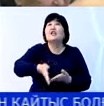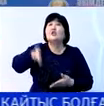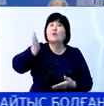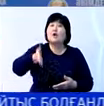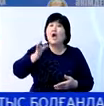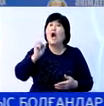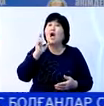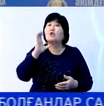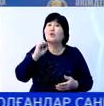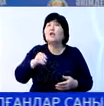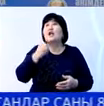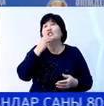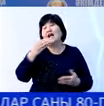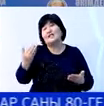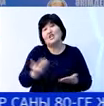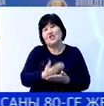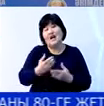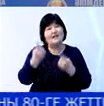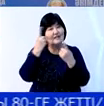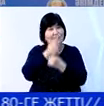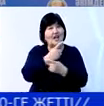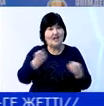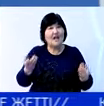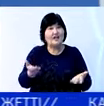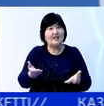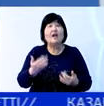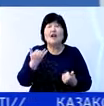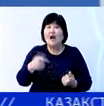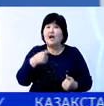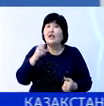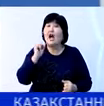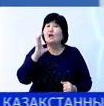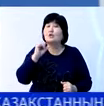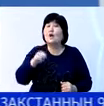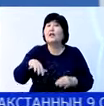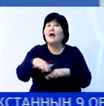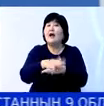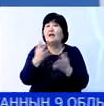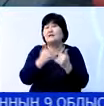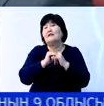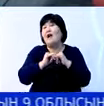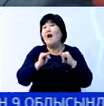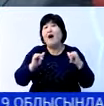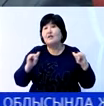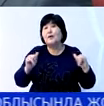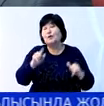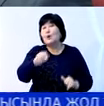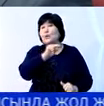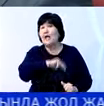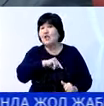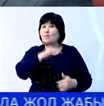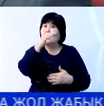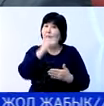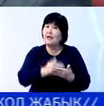жиынында ақсуаттықтарға жағымды жаңалықты жария етті. Айта кетейік, Ақсуатта халық саны артып келеді. Сондай-ақ еңбек